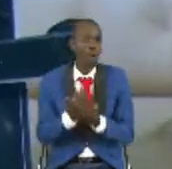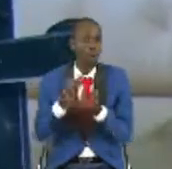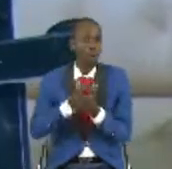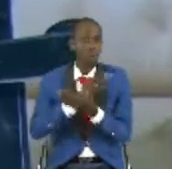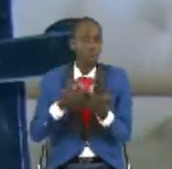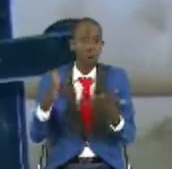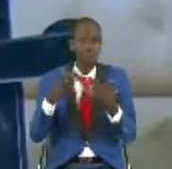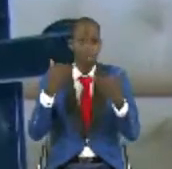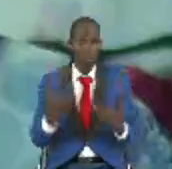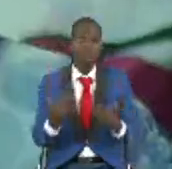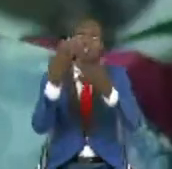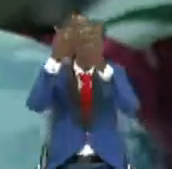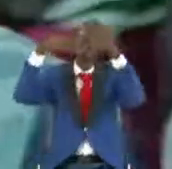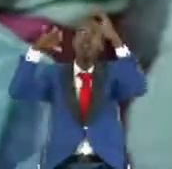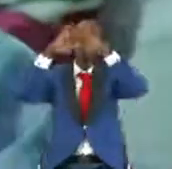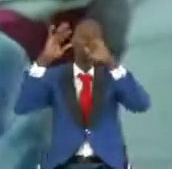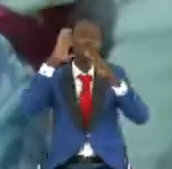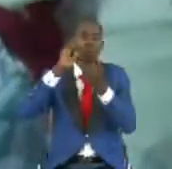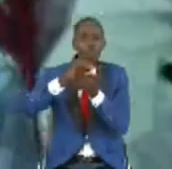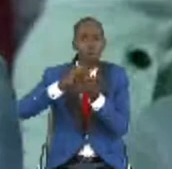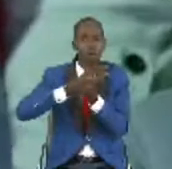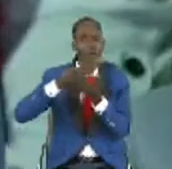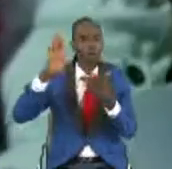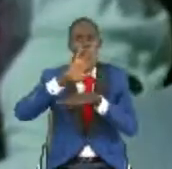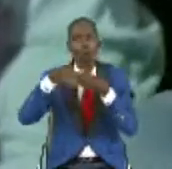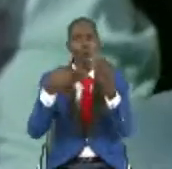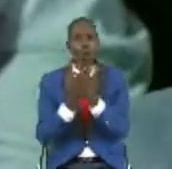Le ciel va laver tes péchés.